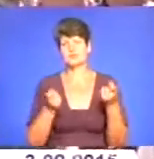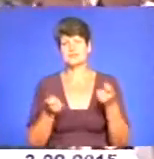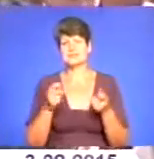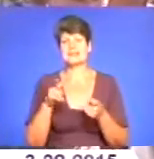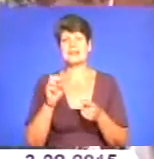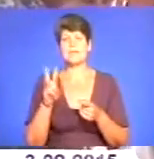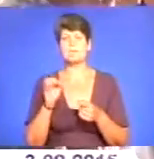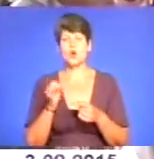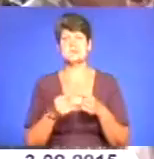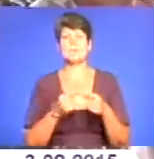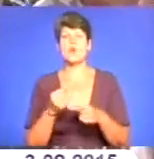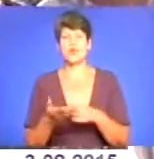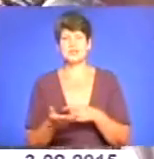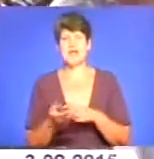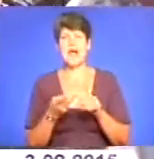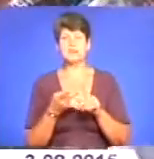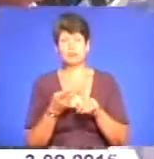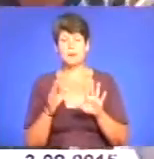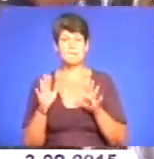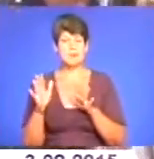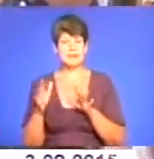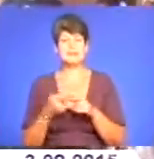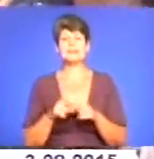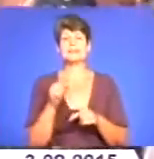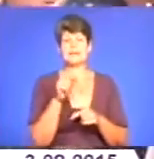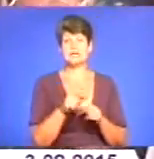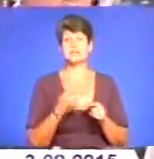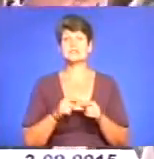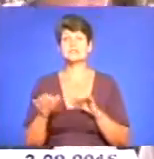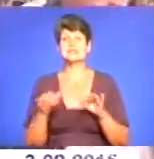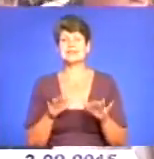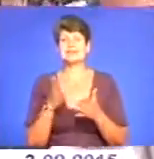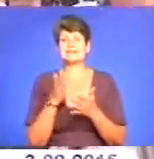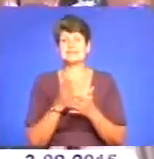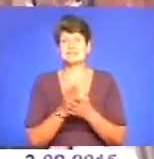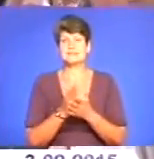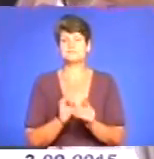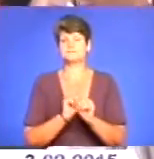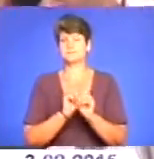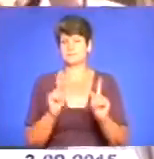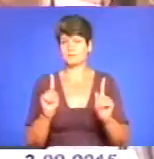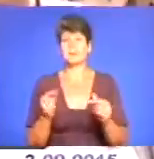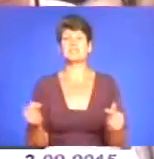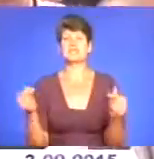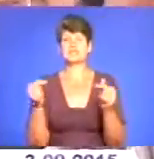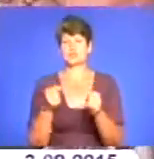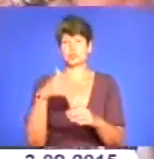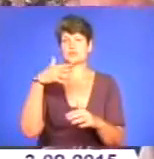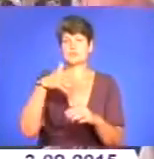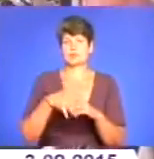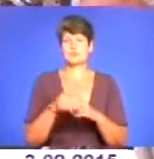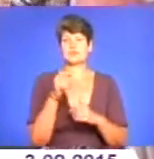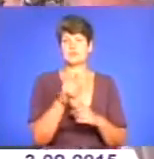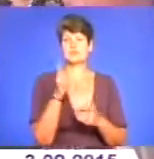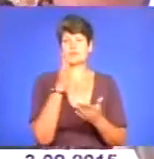А другий момент – це, звичайно, те, що цей захід є безпрецедентним. Ми чітко усвідомлюємо те, що відбувається на